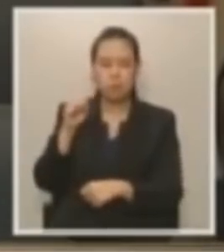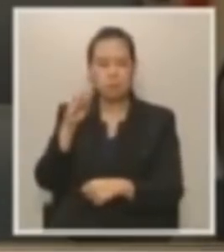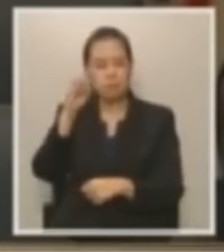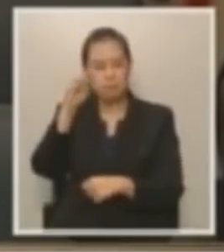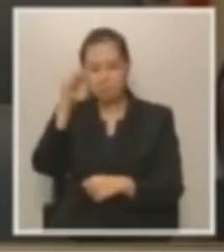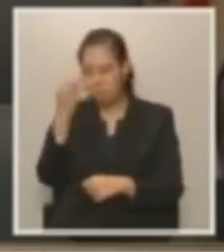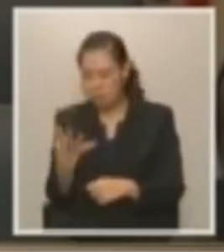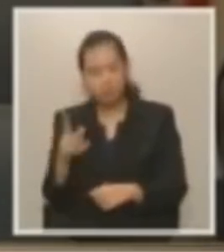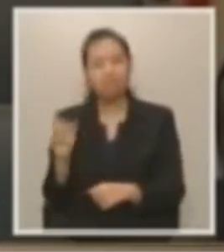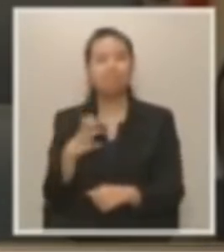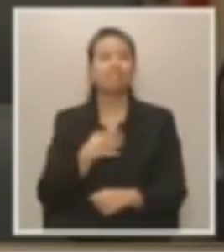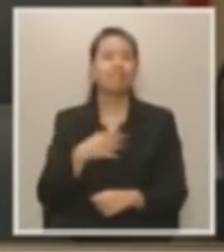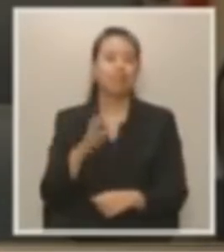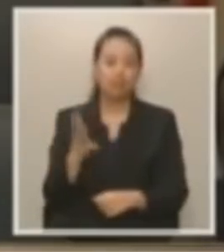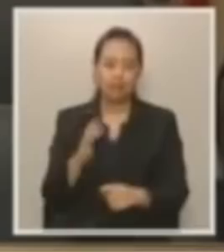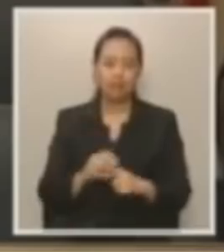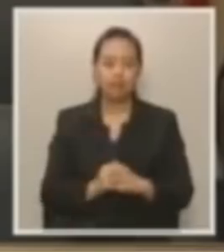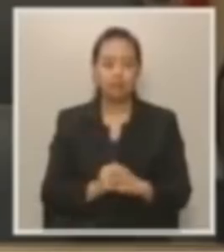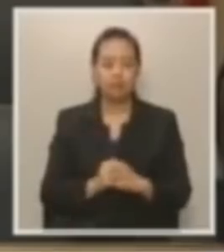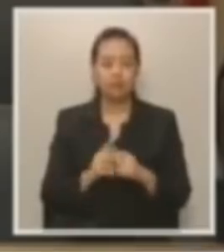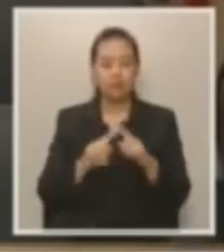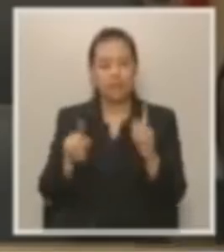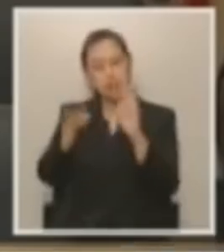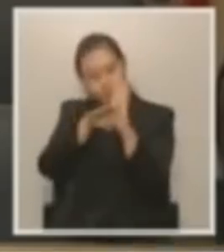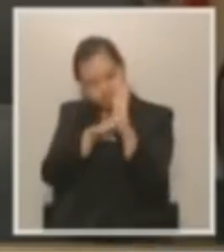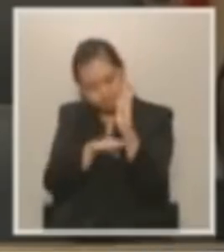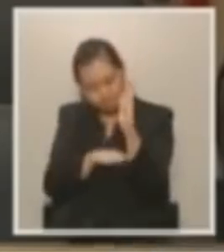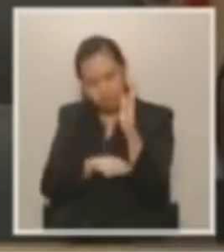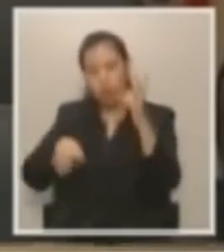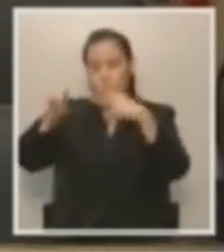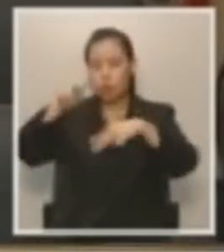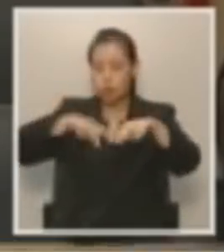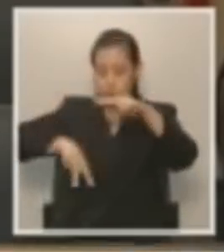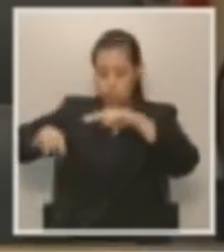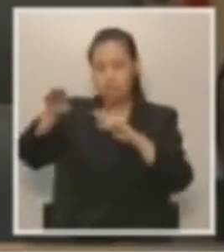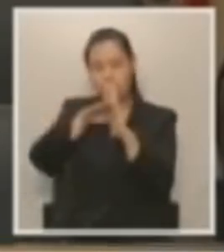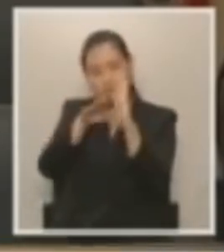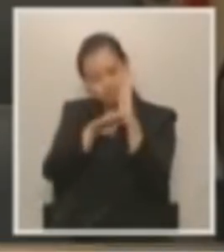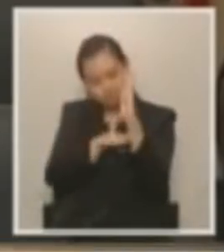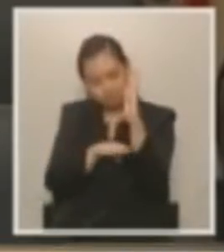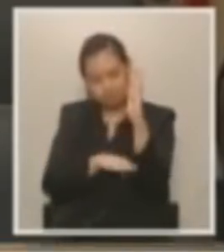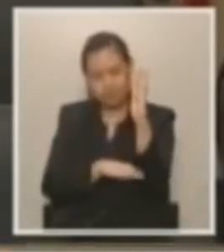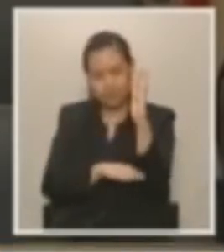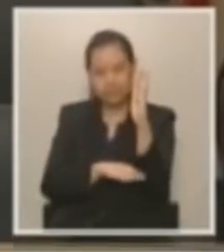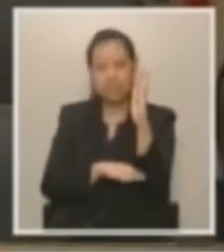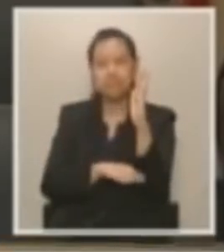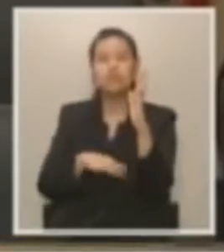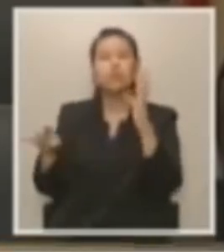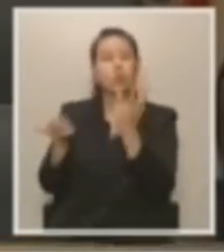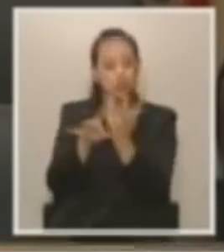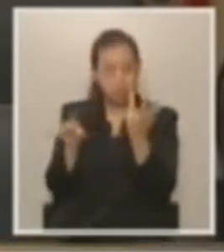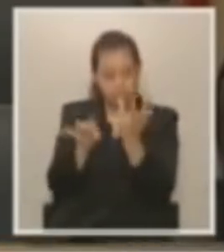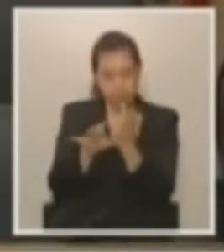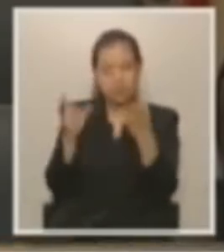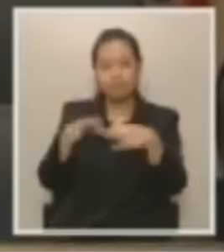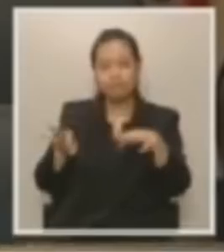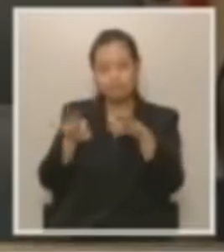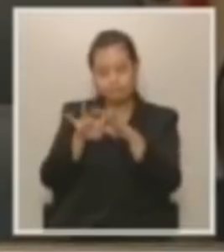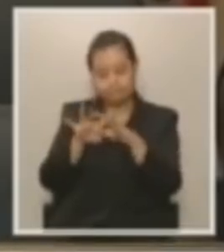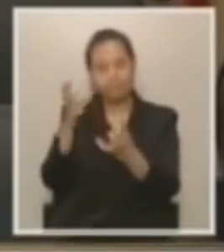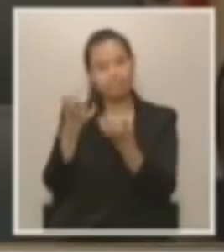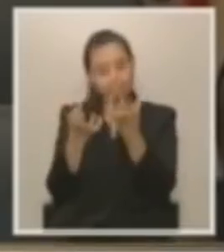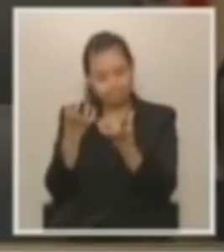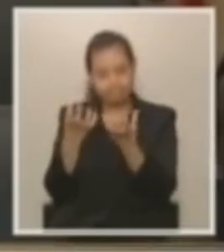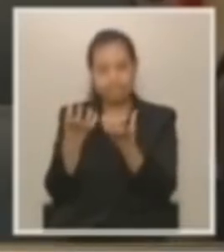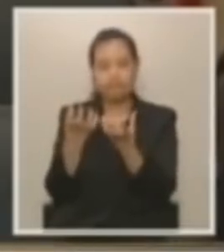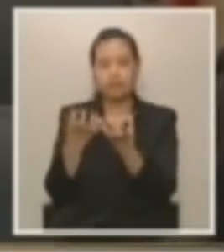ะแต่ทั้งนี้ทั้งนั้นกระบวนการตรวจข้อสอบก็ต้องเป็นกระบวนการที่มีคุณภาพยุติธรรม